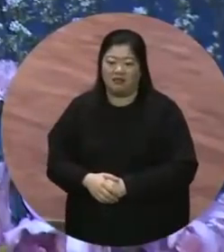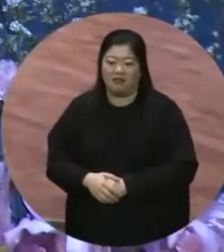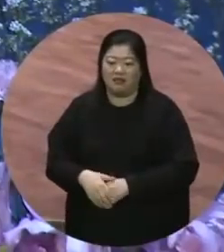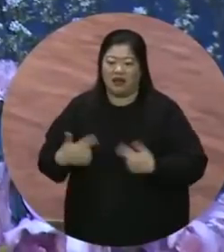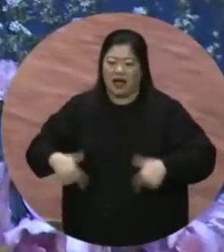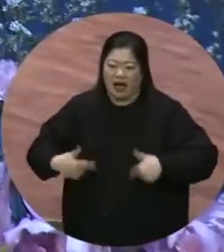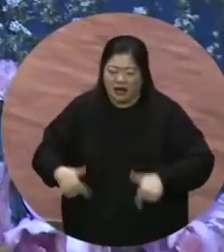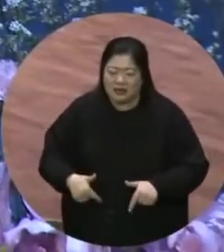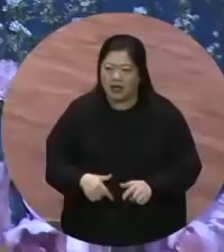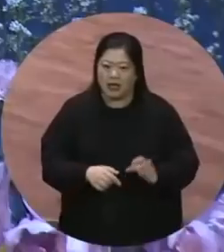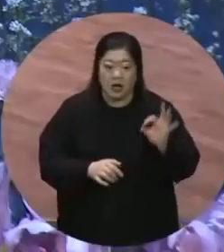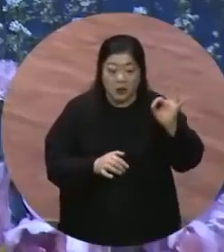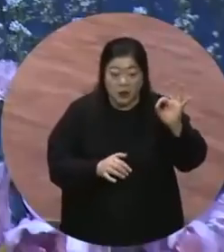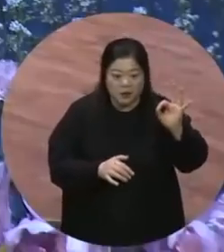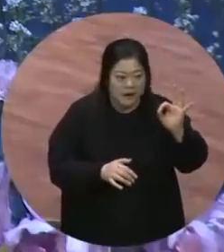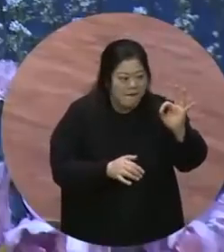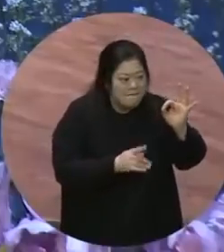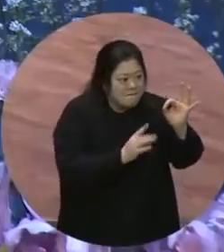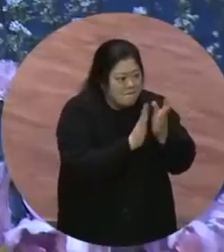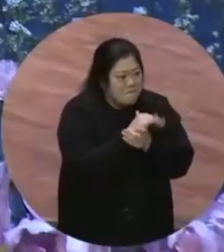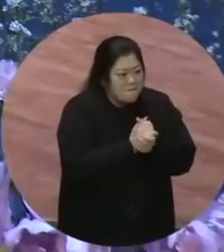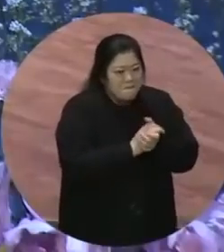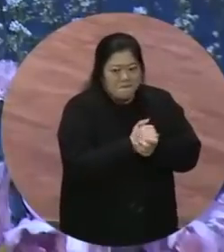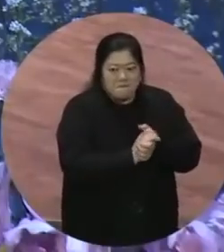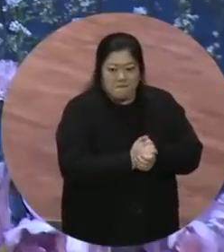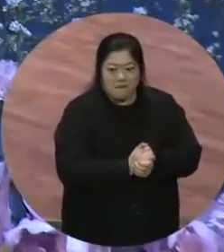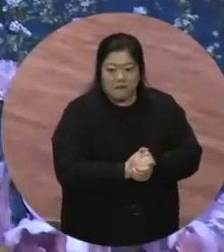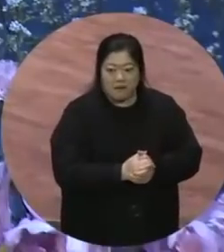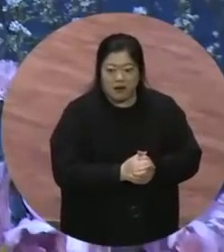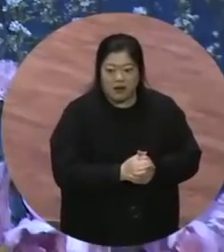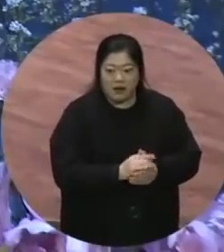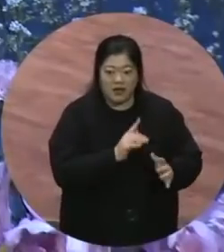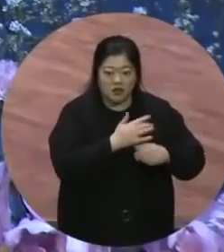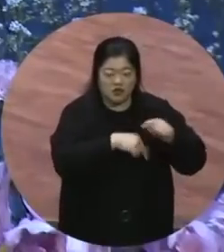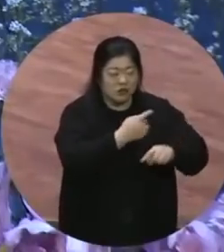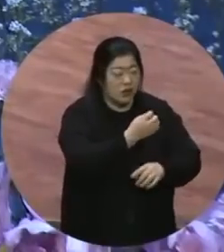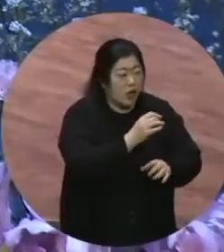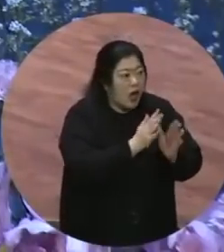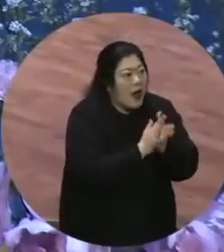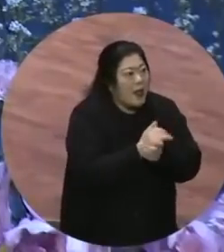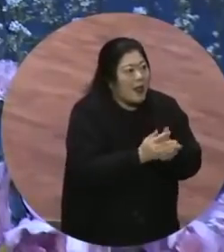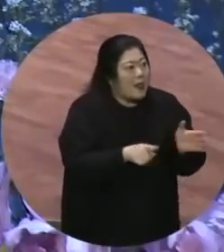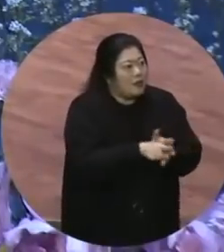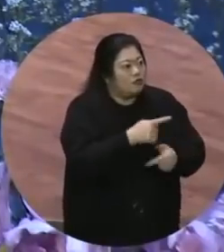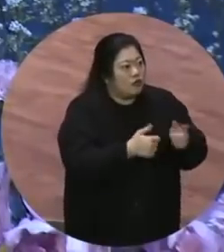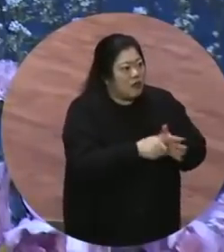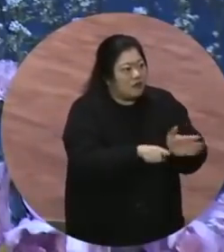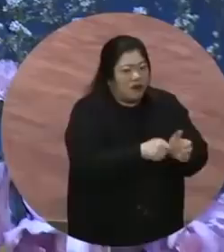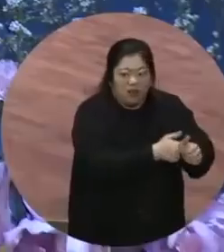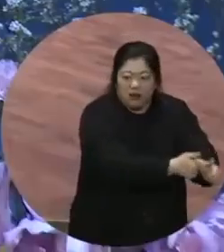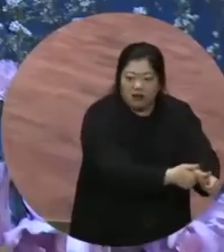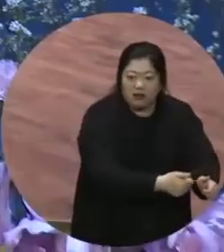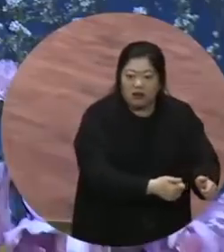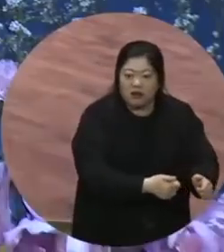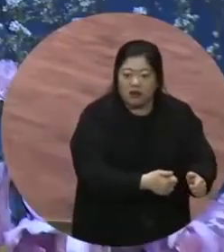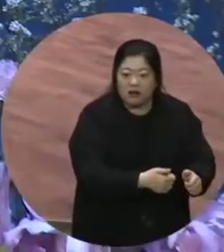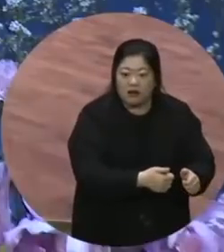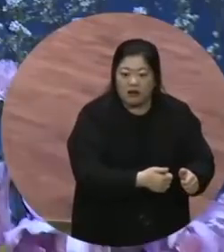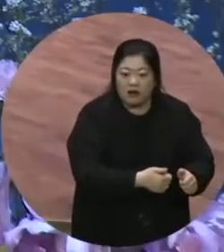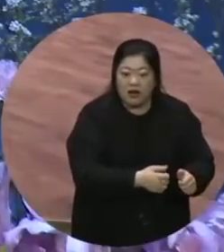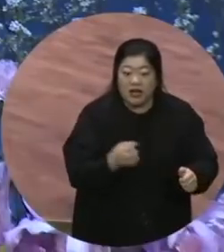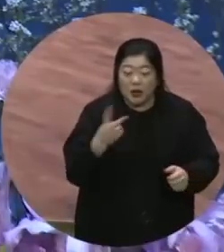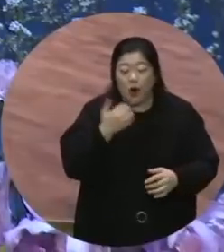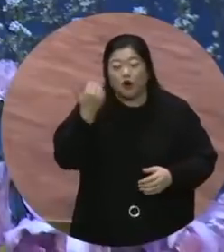삽니다. 돈에 잡혀서, 사람에 잡혀서, 말 한마디에 잡혀서, 사건에 잡혀서, 고민하고,